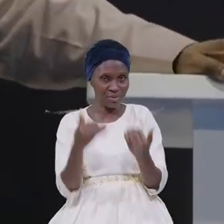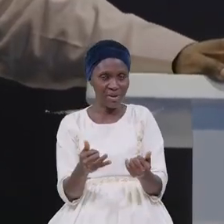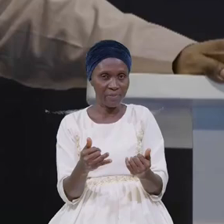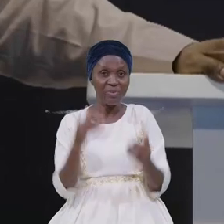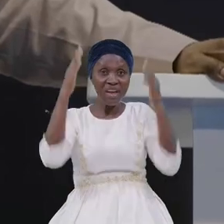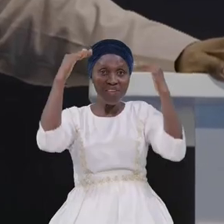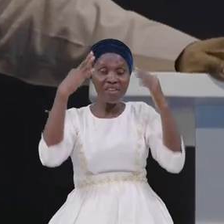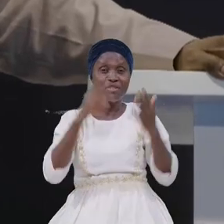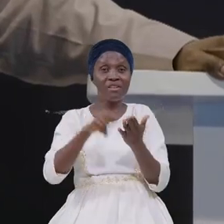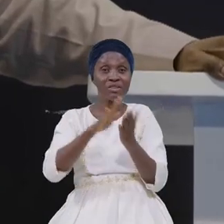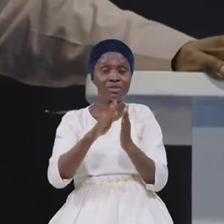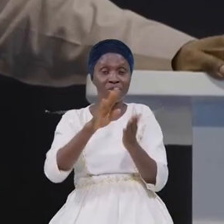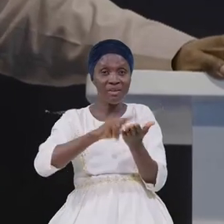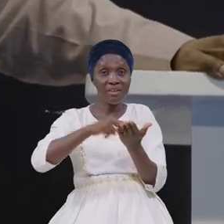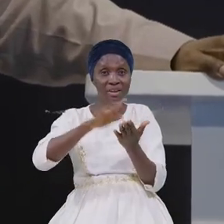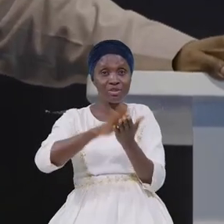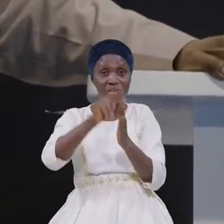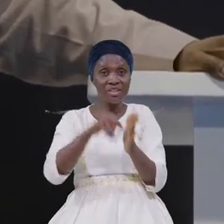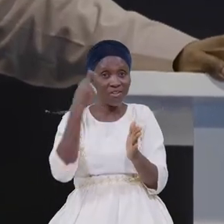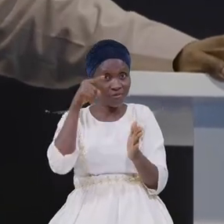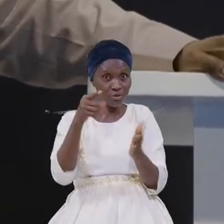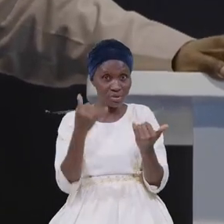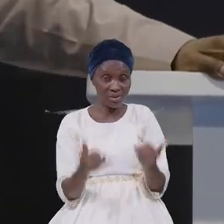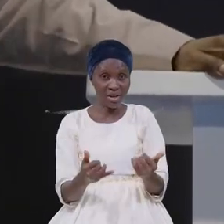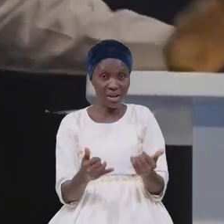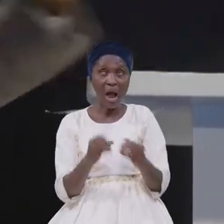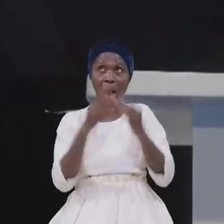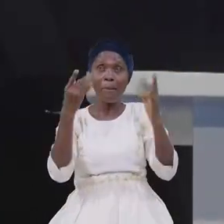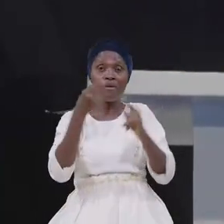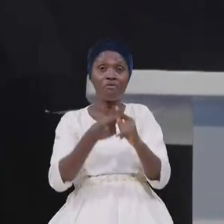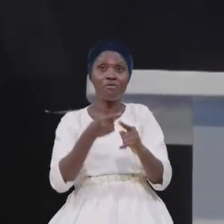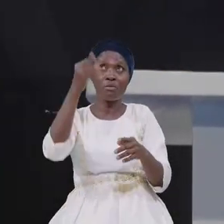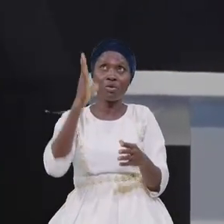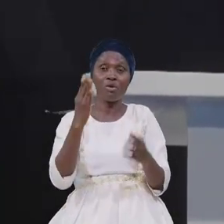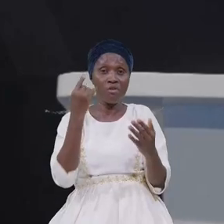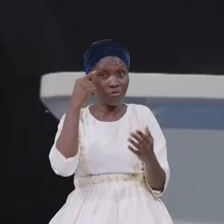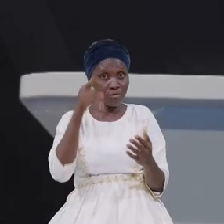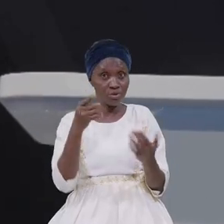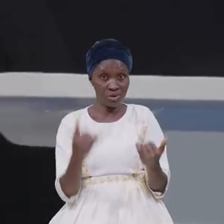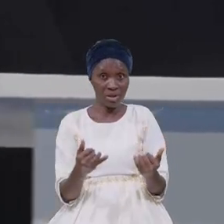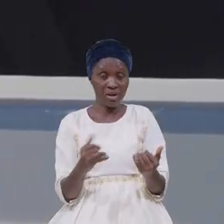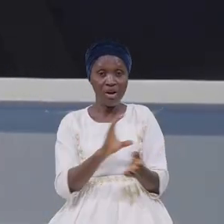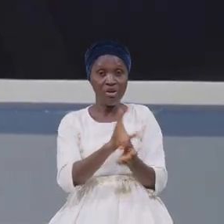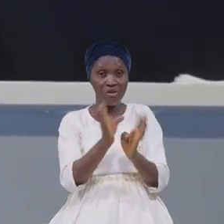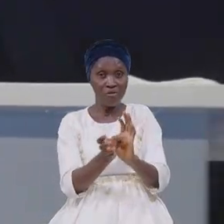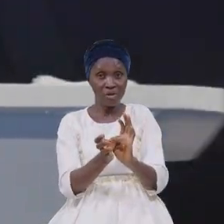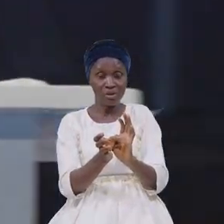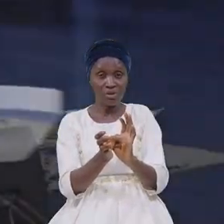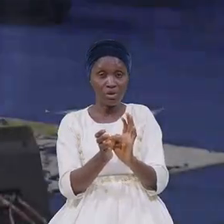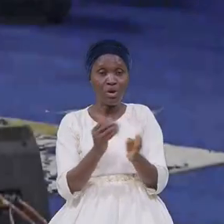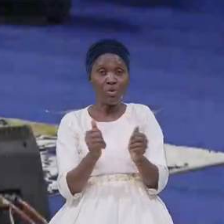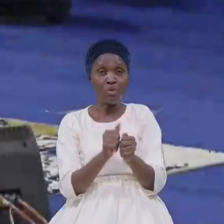vous. L'abondance de la part du Tout-Puissant est venue pour vous. La conversion et